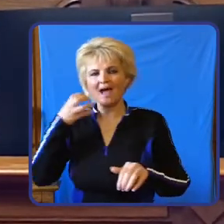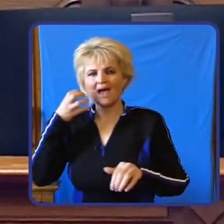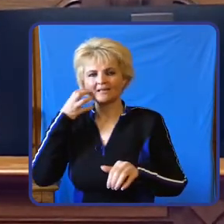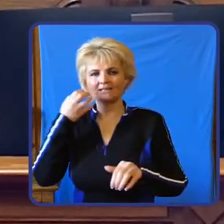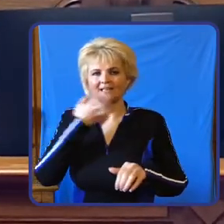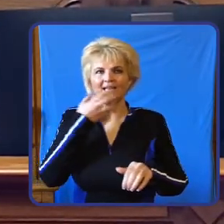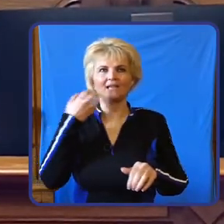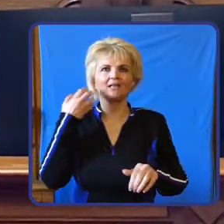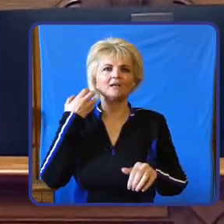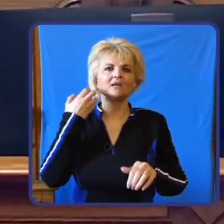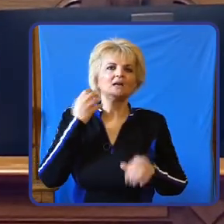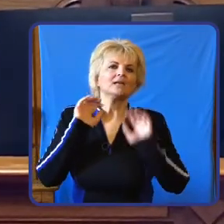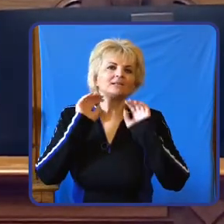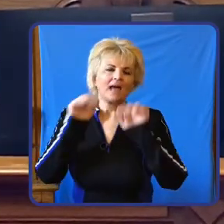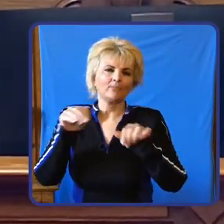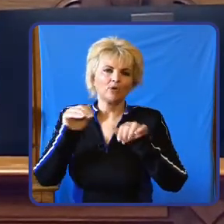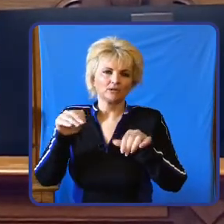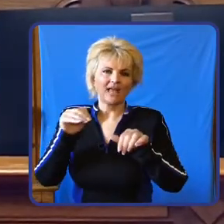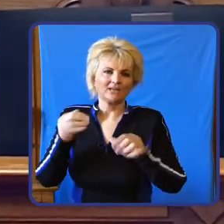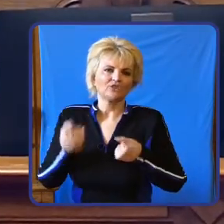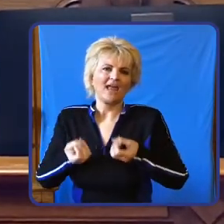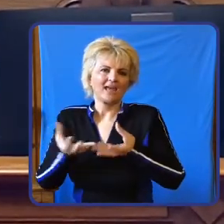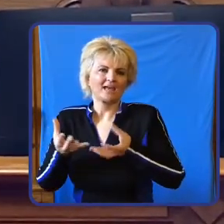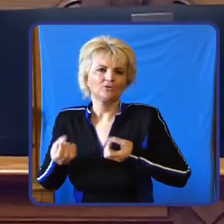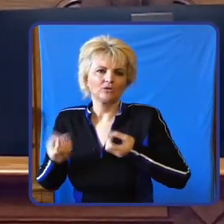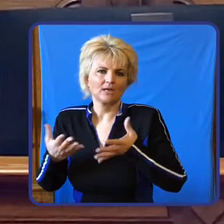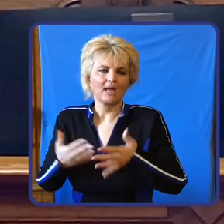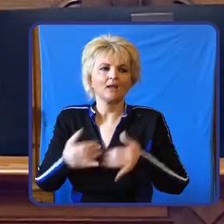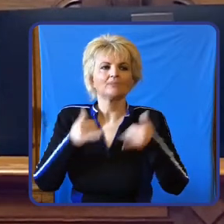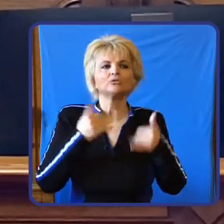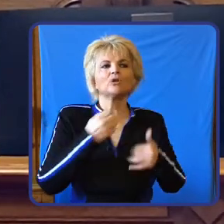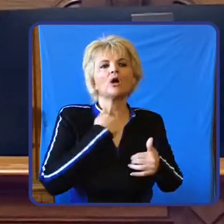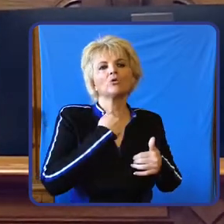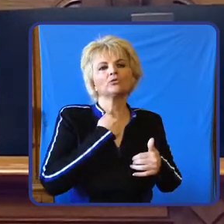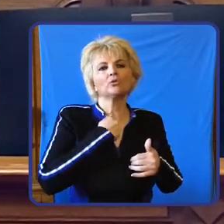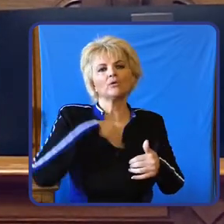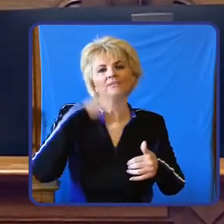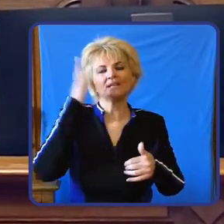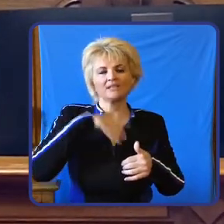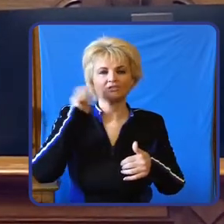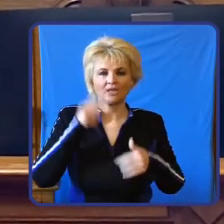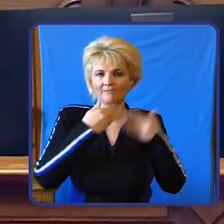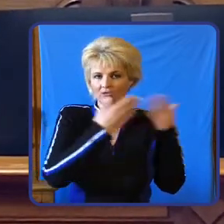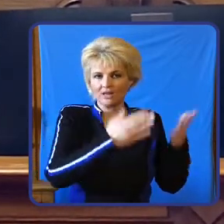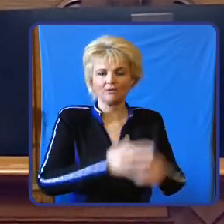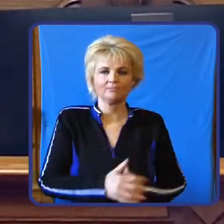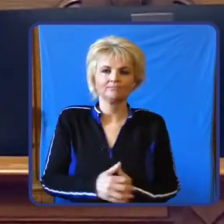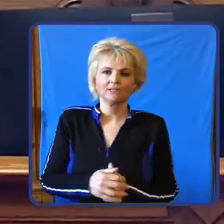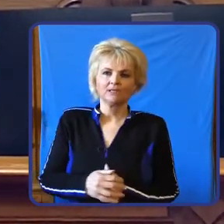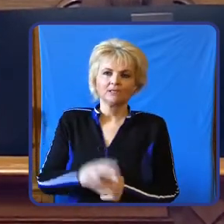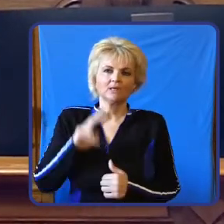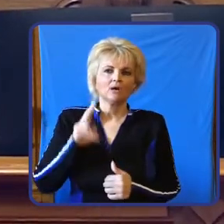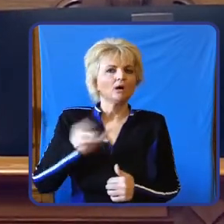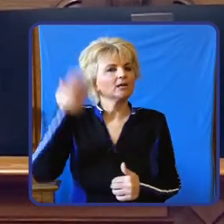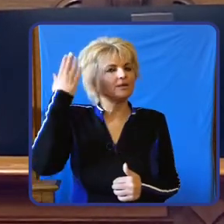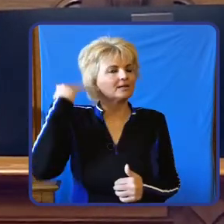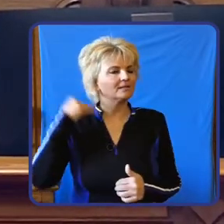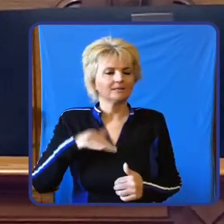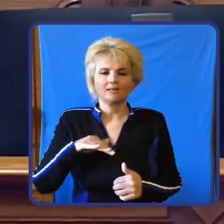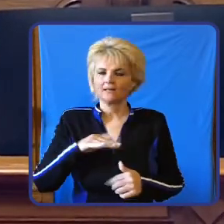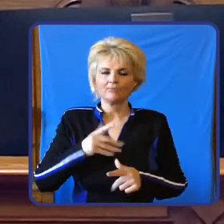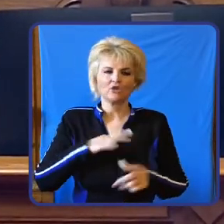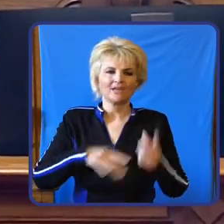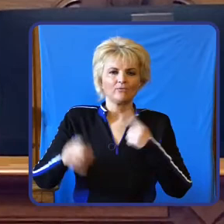jelenetekre a most az adósság és egyéb miatt aggódó fideszes képviselők részéről, akik annak idején ezeket nem csak, hogy